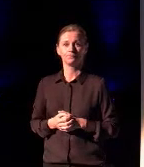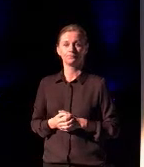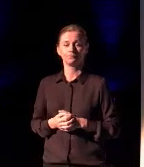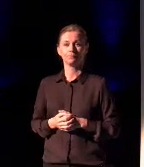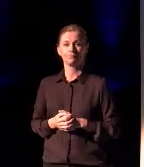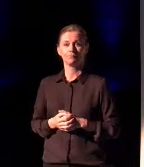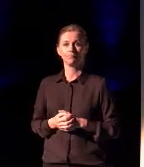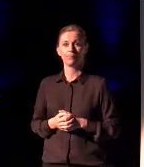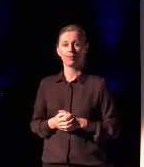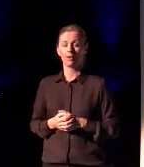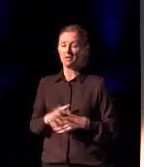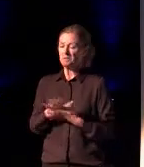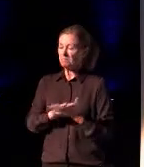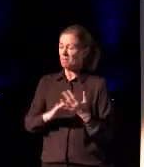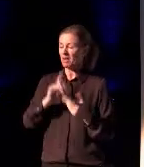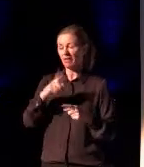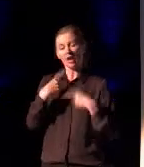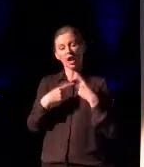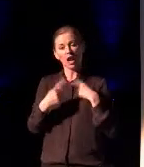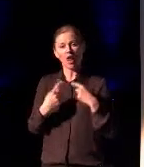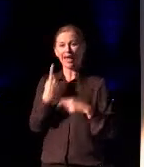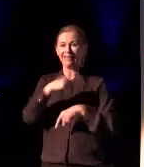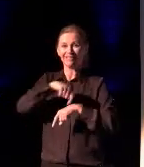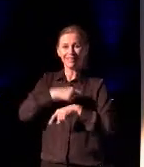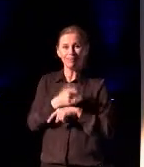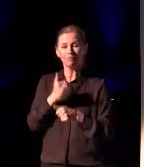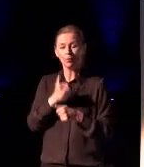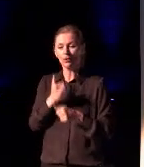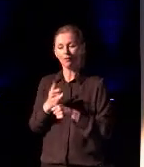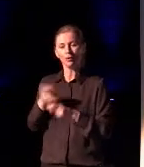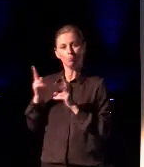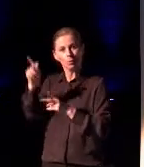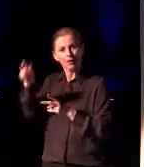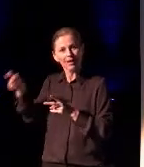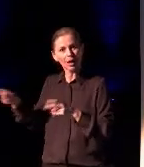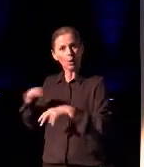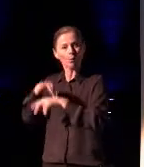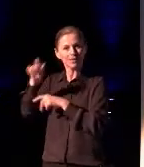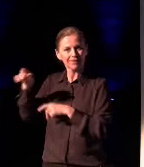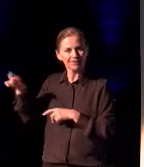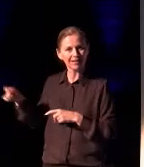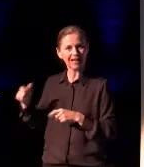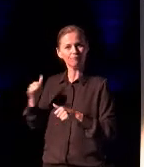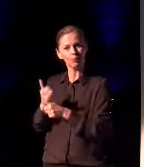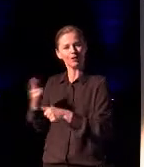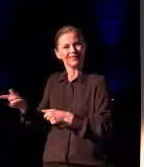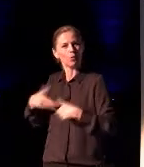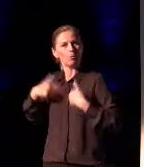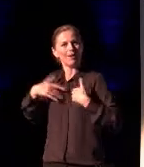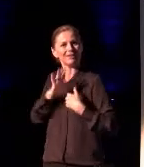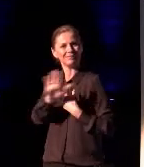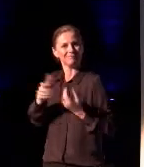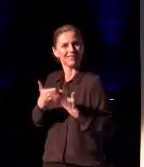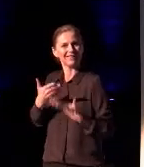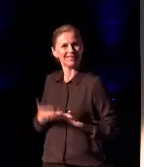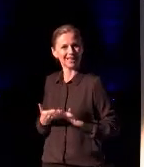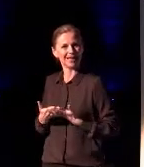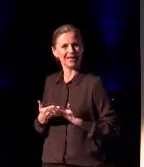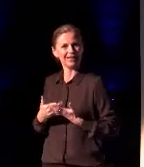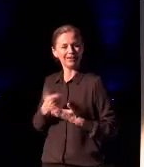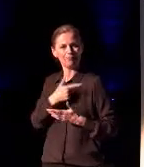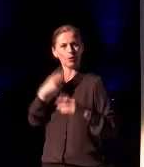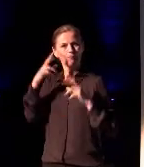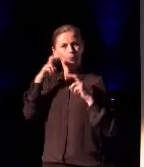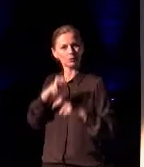Jeg kunne stått en time og snakket om hvordan brukerne, altså pasientene, upplever disse tjenestene i